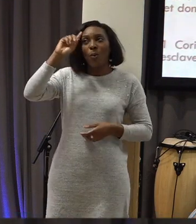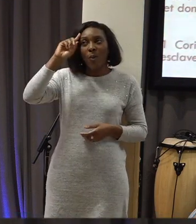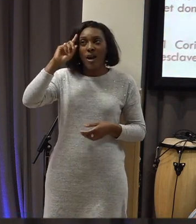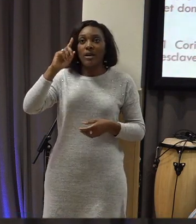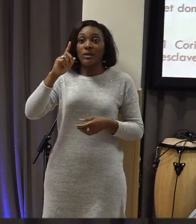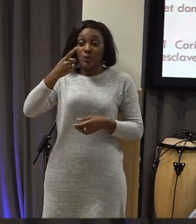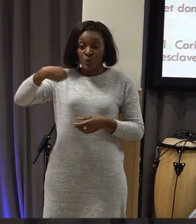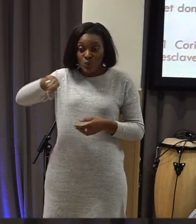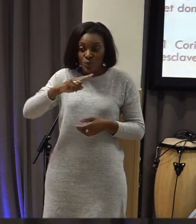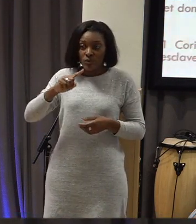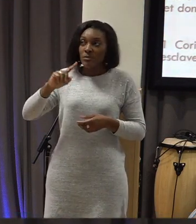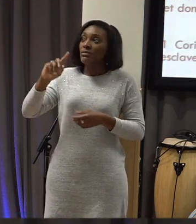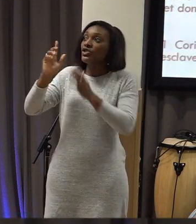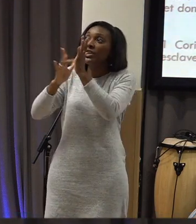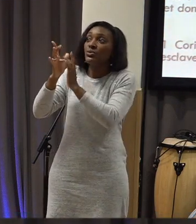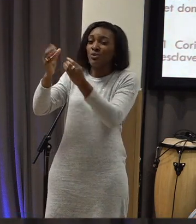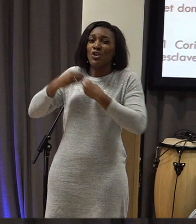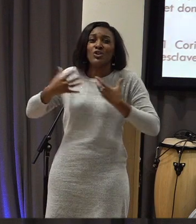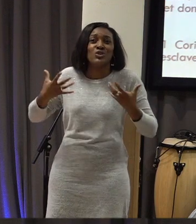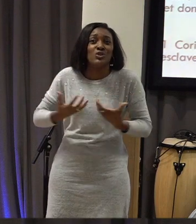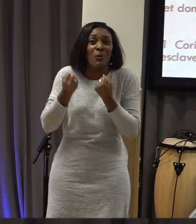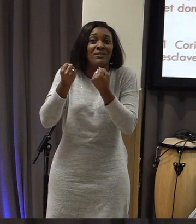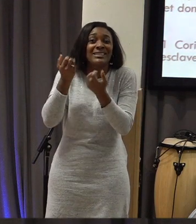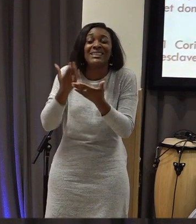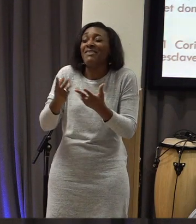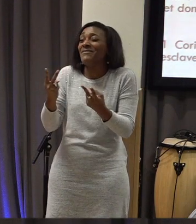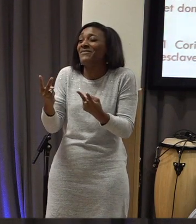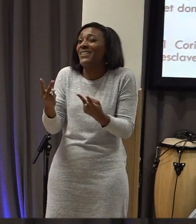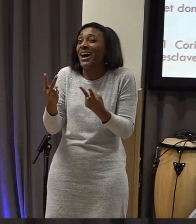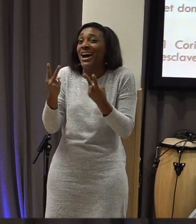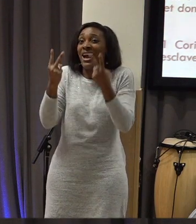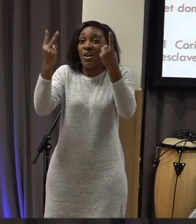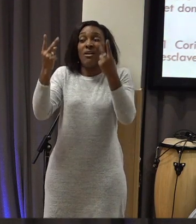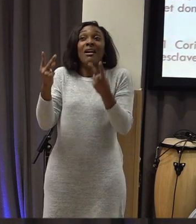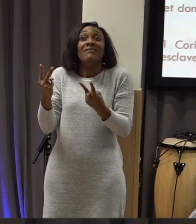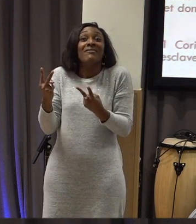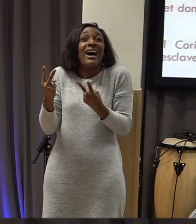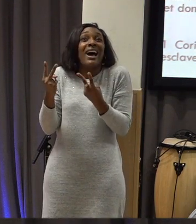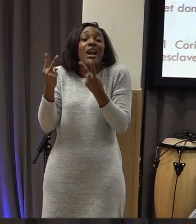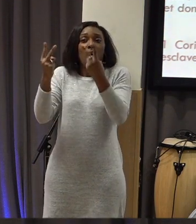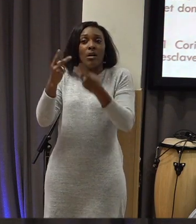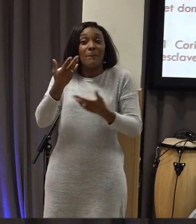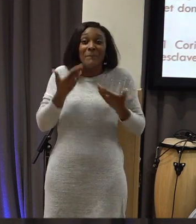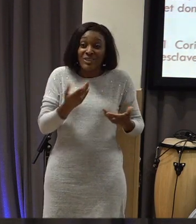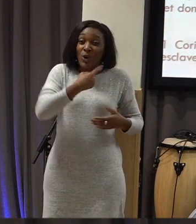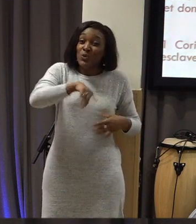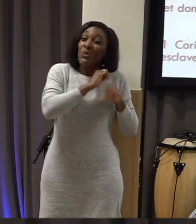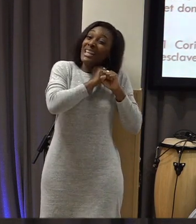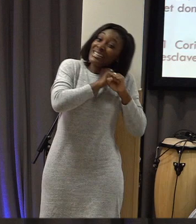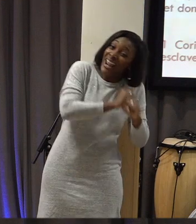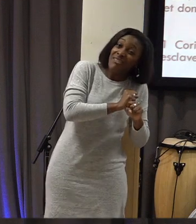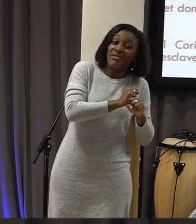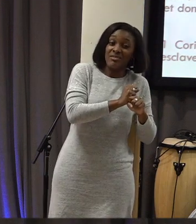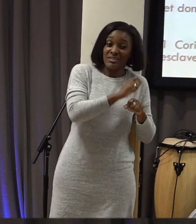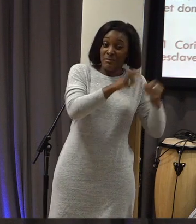nous avons été rachetés à un grand prix. Et nous ne devons plus être esclaves des hommes. C'est Paul qui le